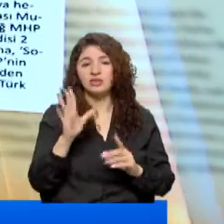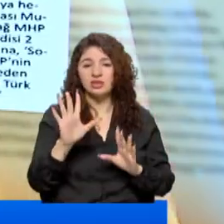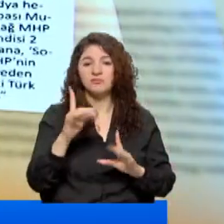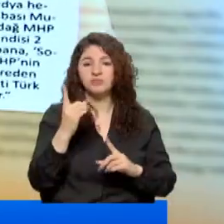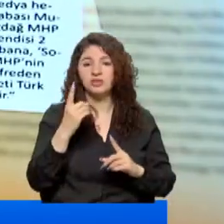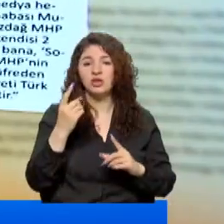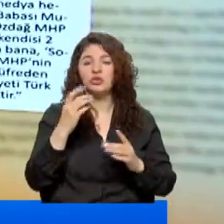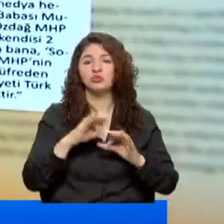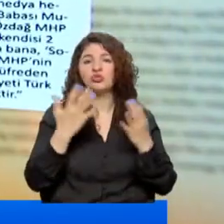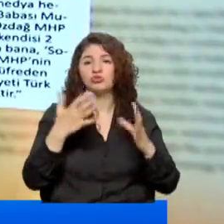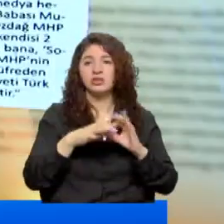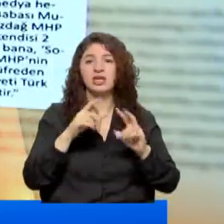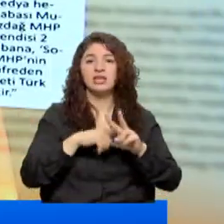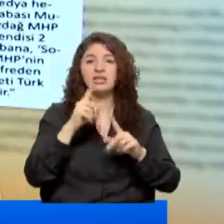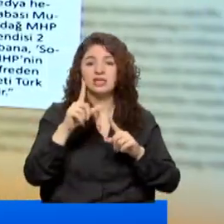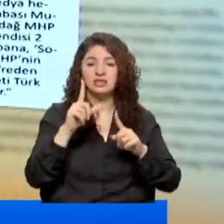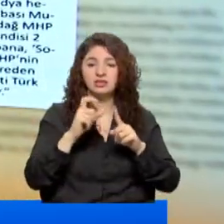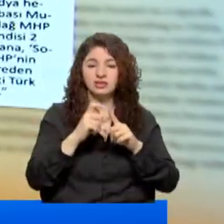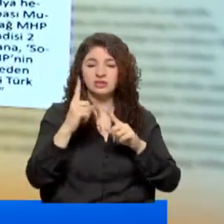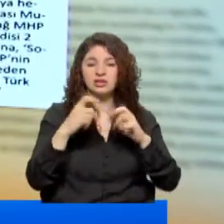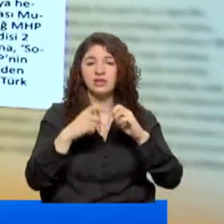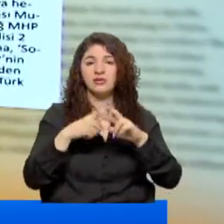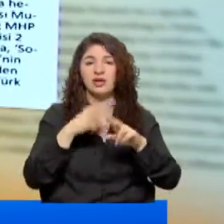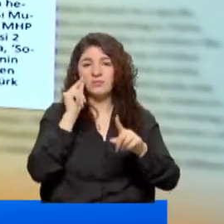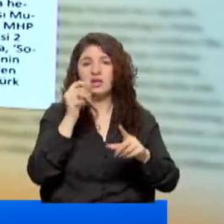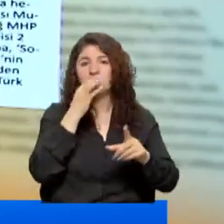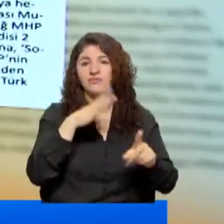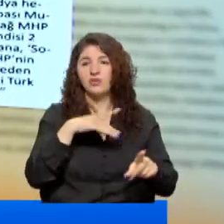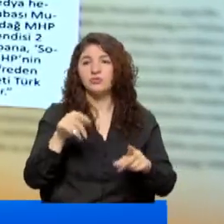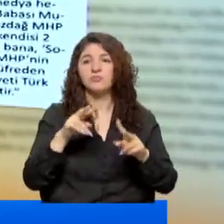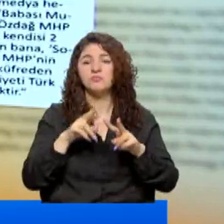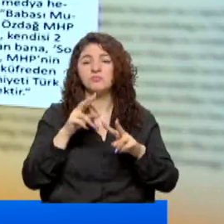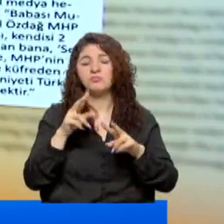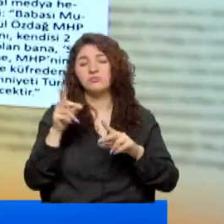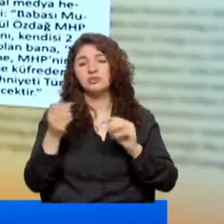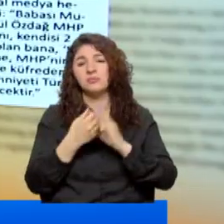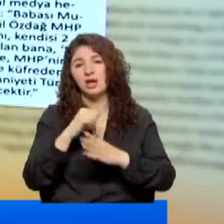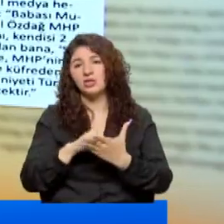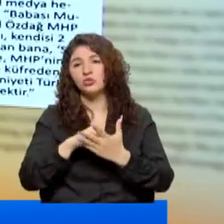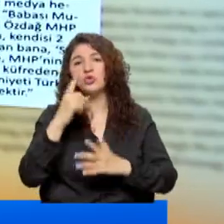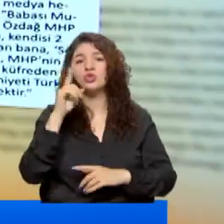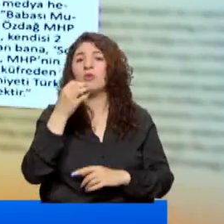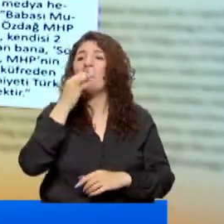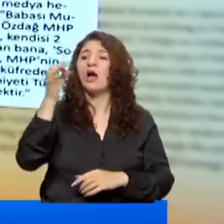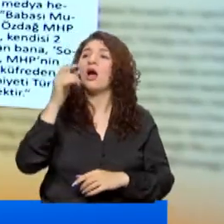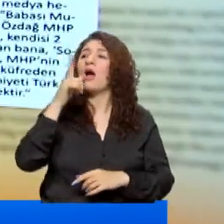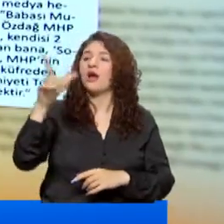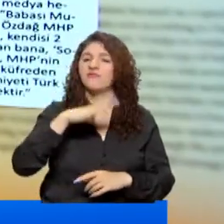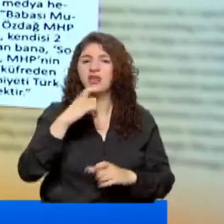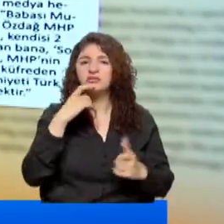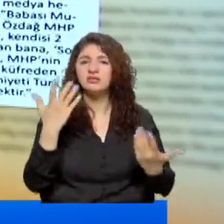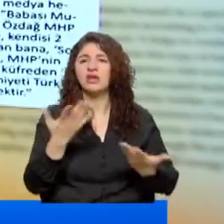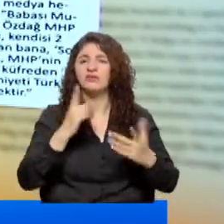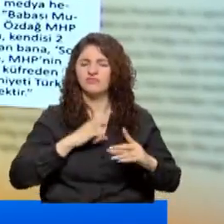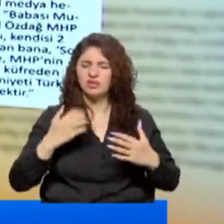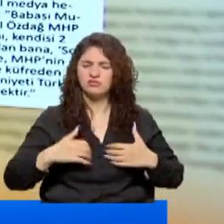çözüm konulu yıldır açın haberi vardı bugün Sabah gazetesi beni Altı Nokta hükümete çağrıda bulunuyor diyor ki yıllar